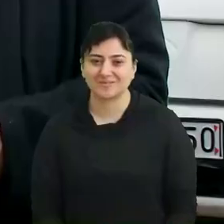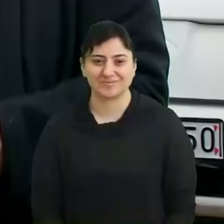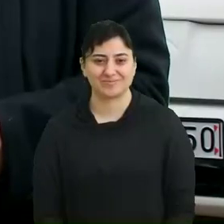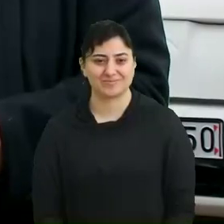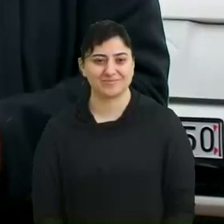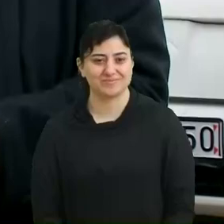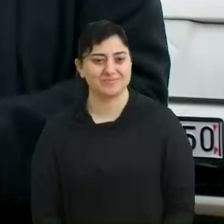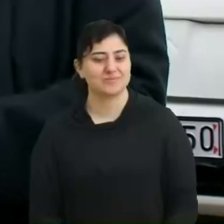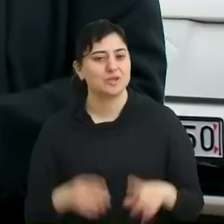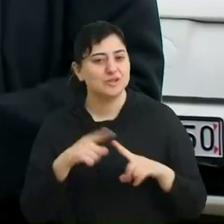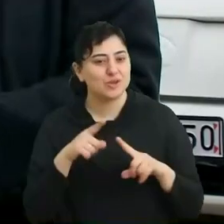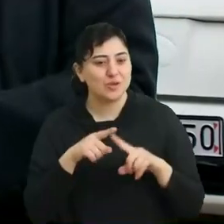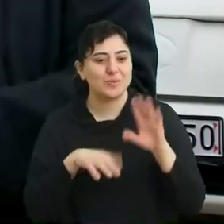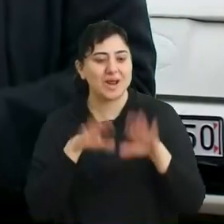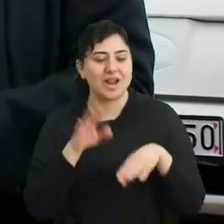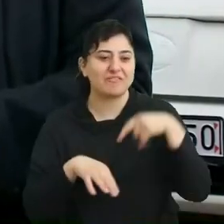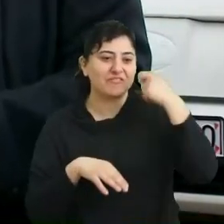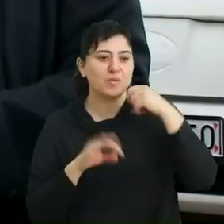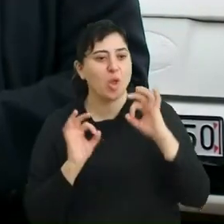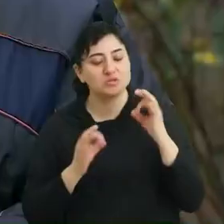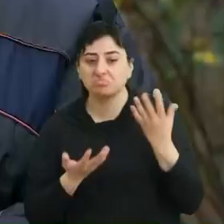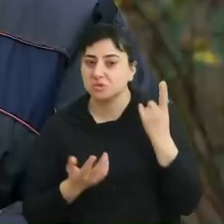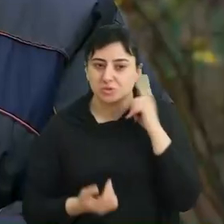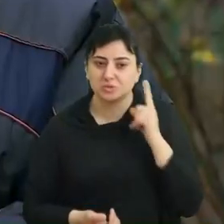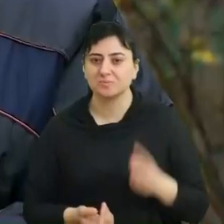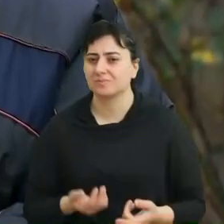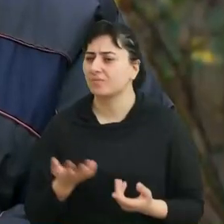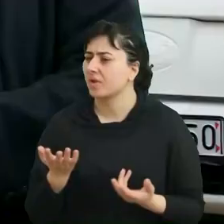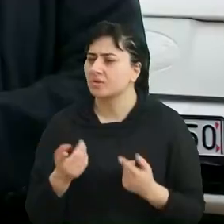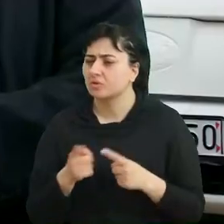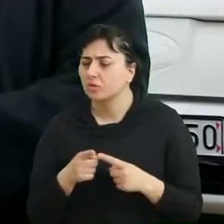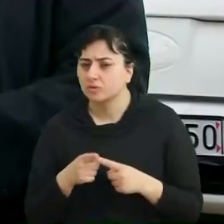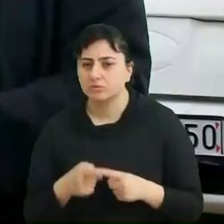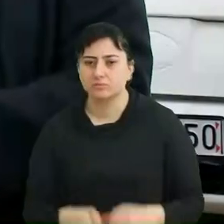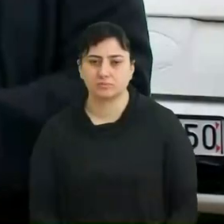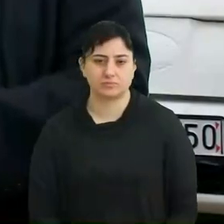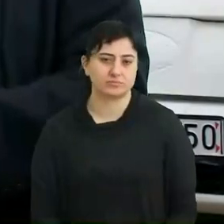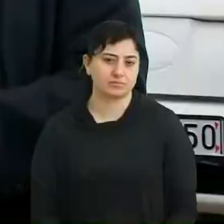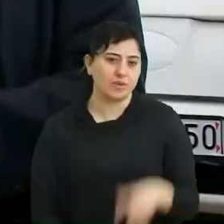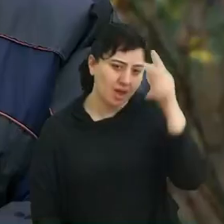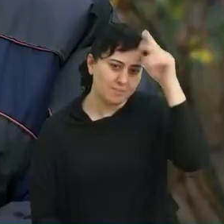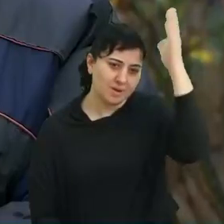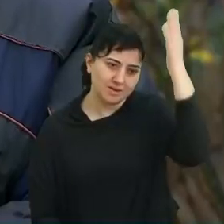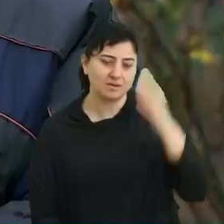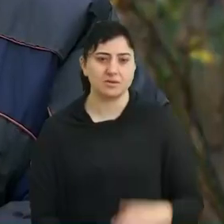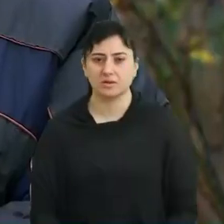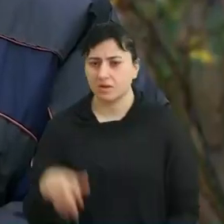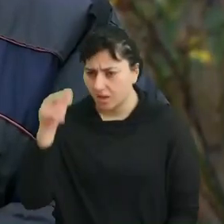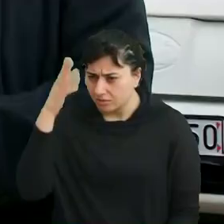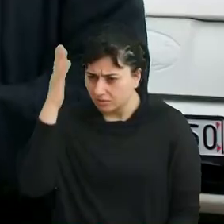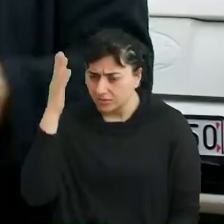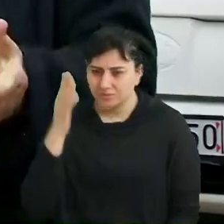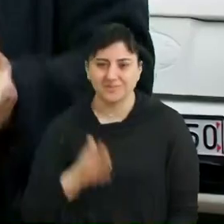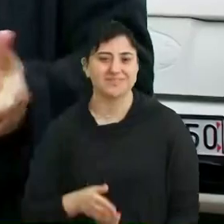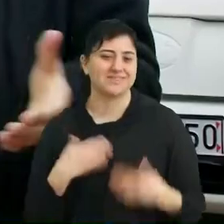efendim? Torunumuz reklam filmi çevirecek galiba. Hangi torunumuz? Amerika'daki. Amerika'daki